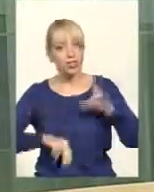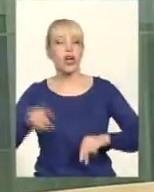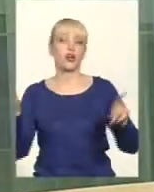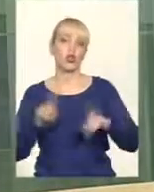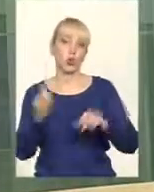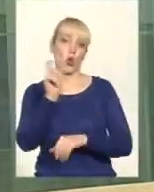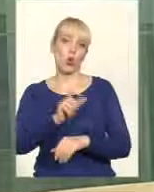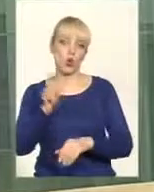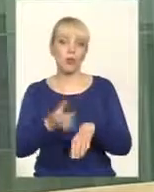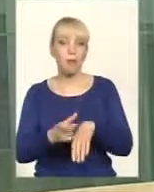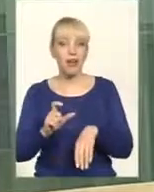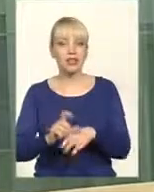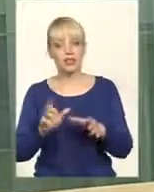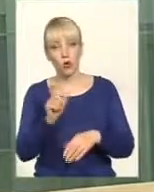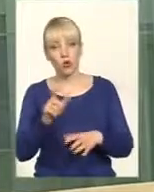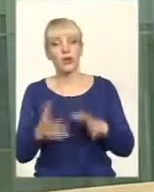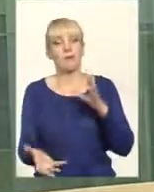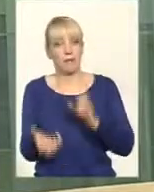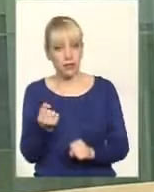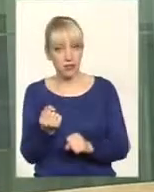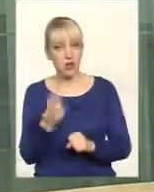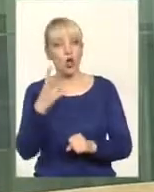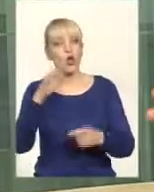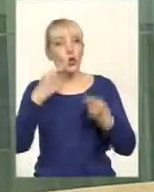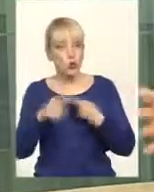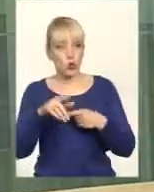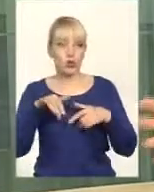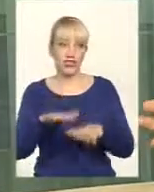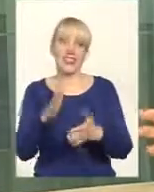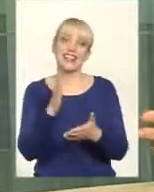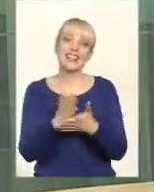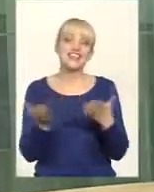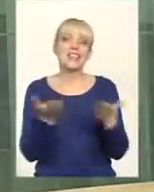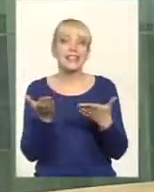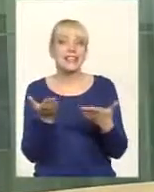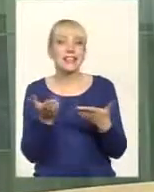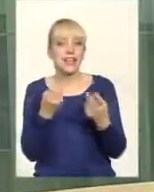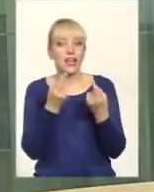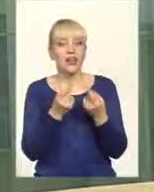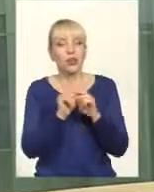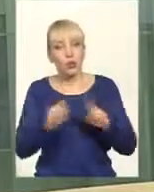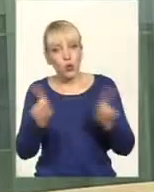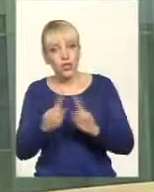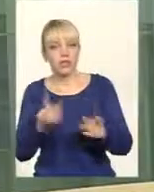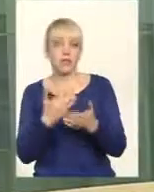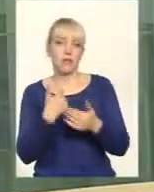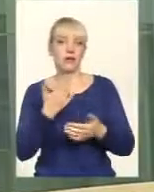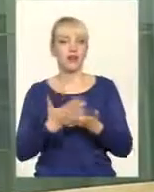большинство людей поддержат. Другое дело, что, ну, естественно, есть какие-то тонкости. Я вот и во Львове был вчера,